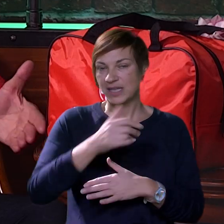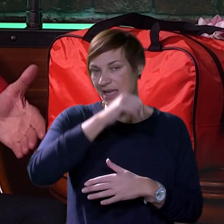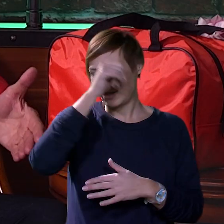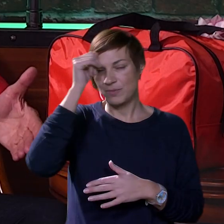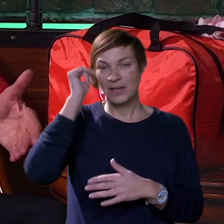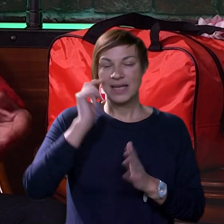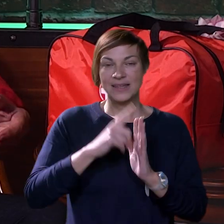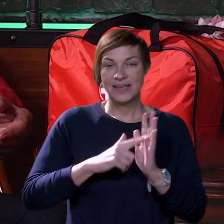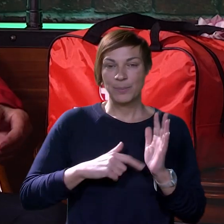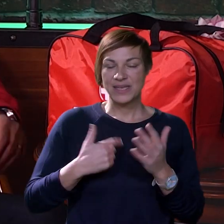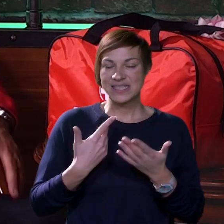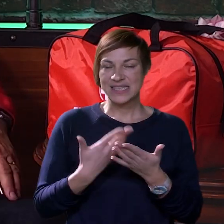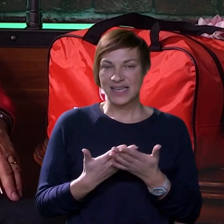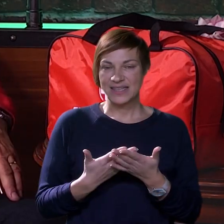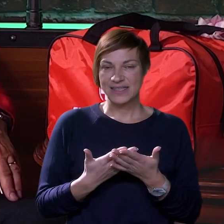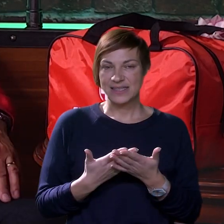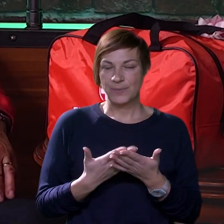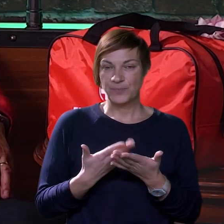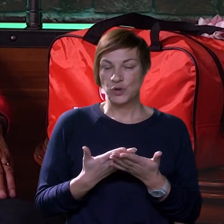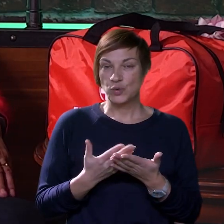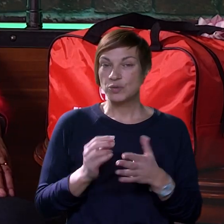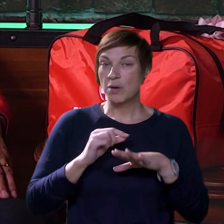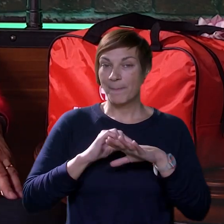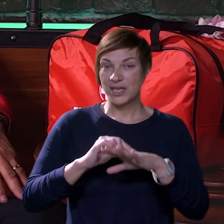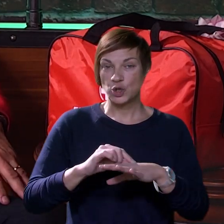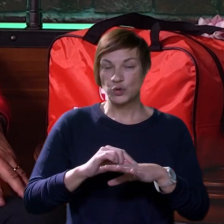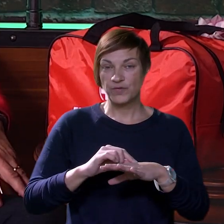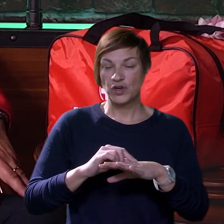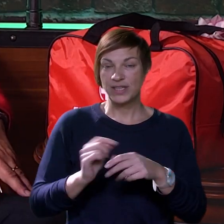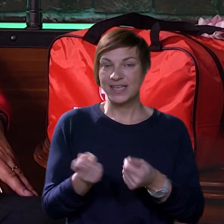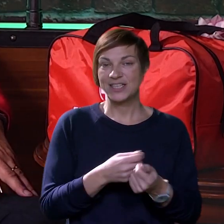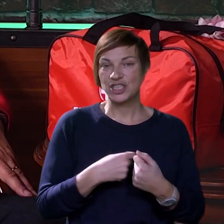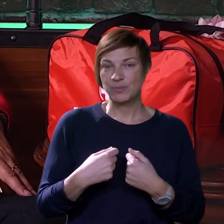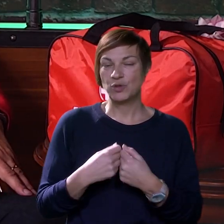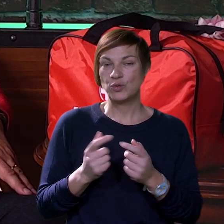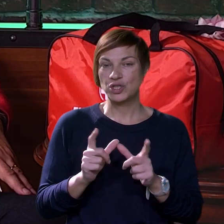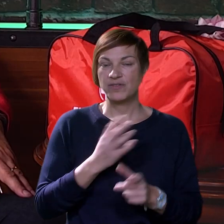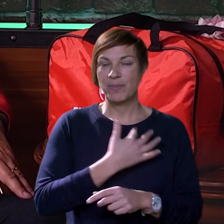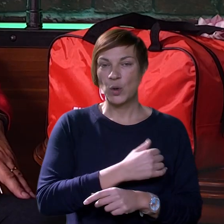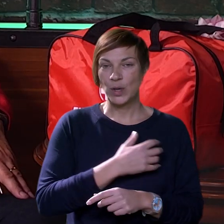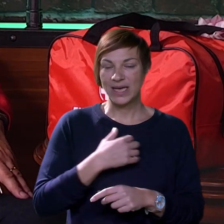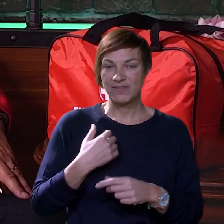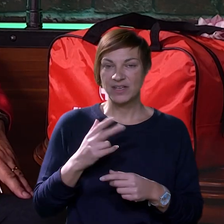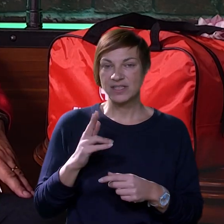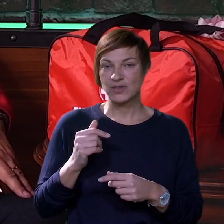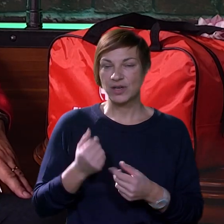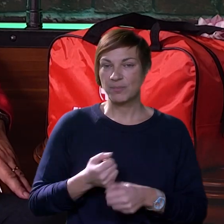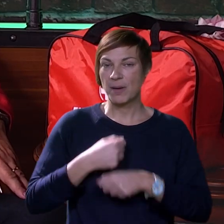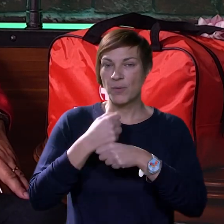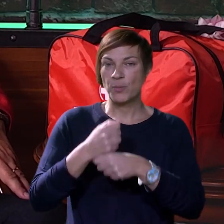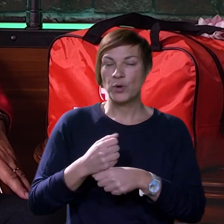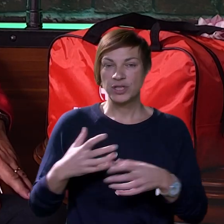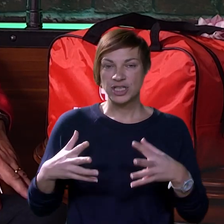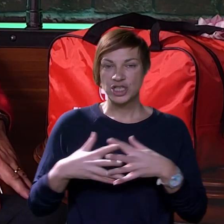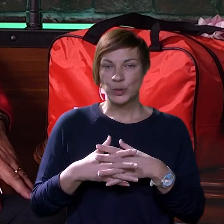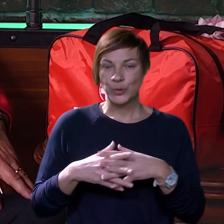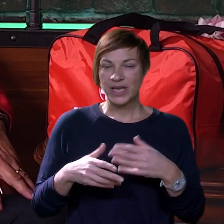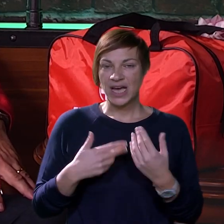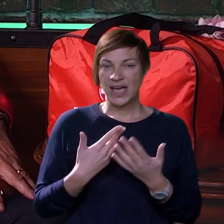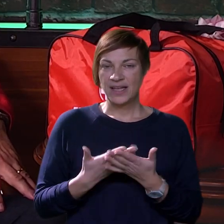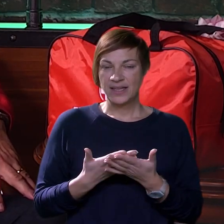jako aktivni tijekom ljetnih mjeseci. Tu smo među vodećim društvima u Hrvatskoj, imamo podršku grada